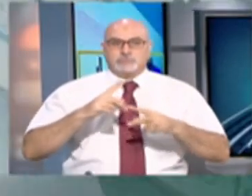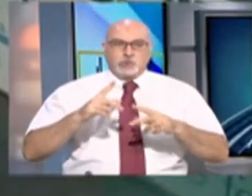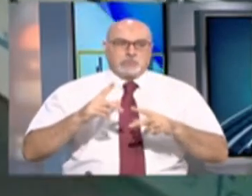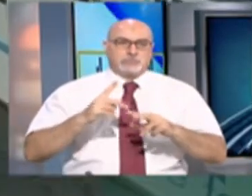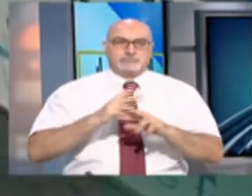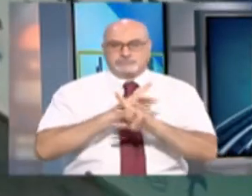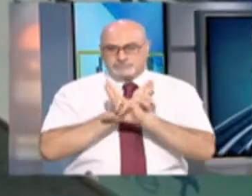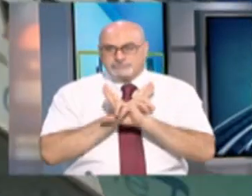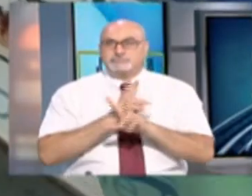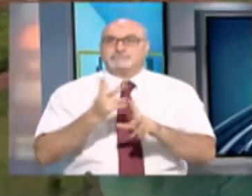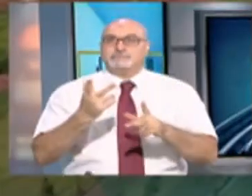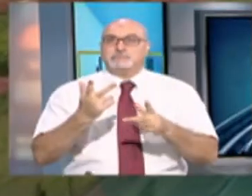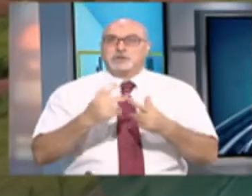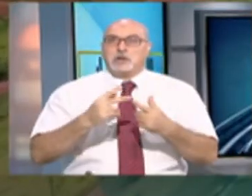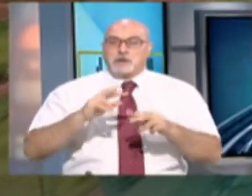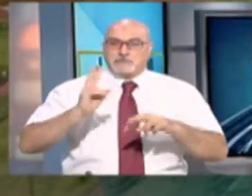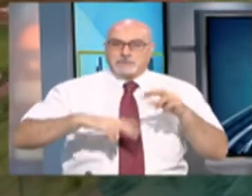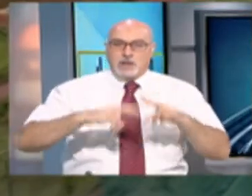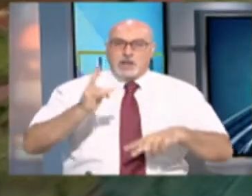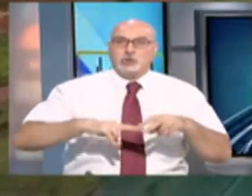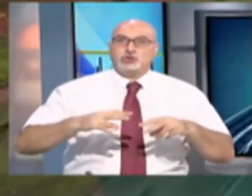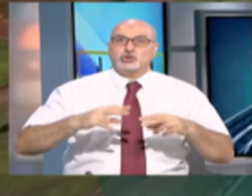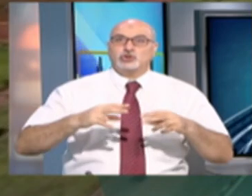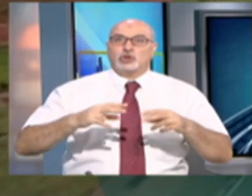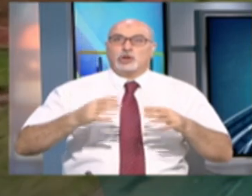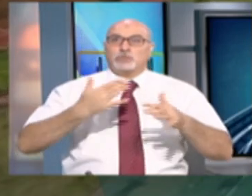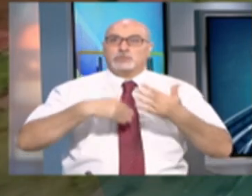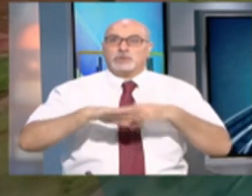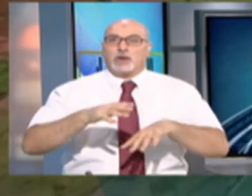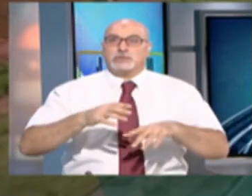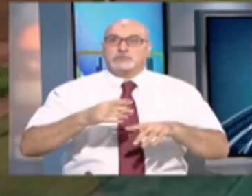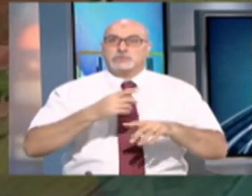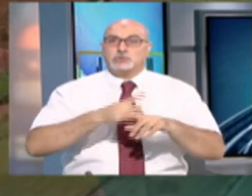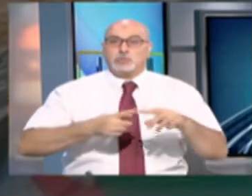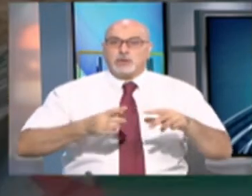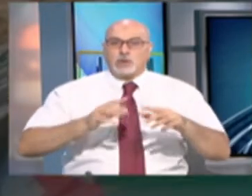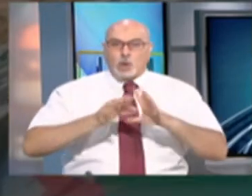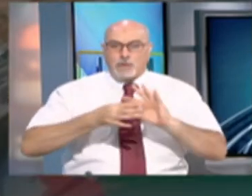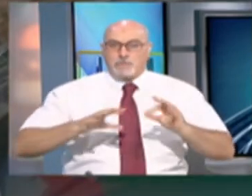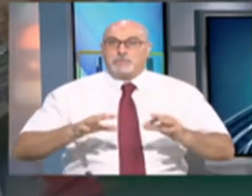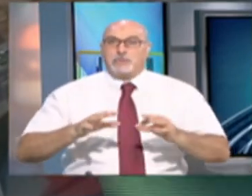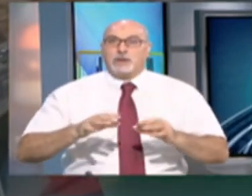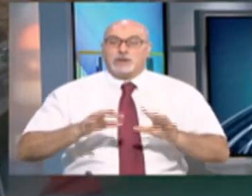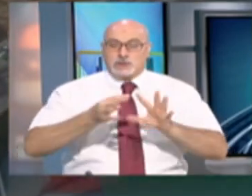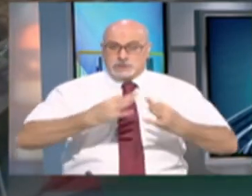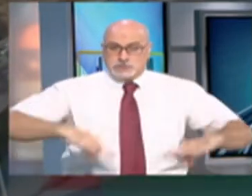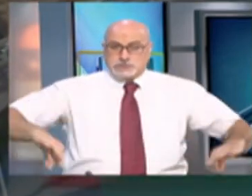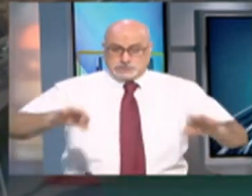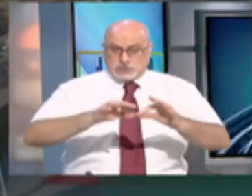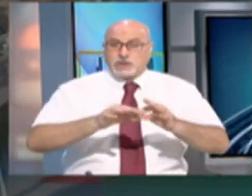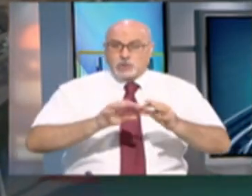جاءها زائرة، قرية متوسطية تضاهي الأولمبية نالت الإعجاب، وملعب أولمبي